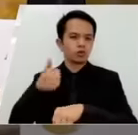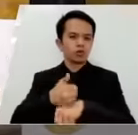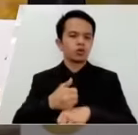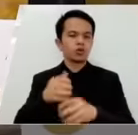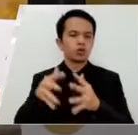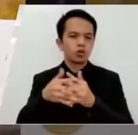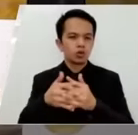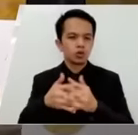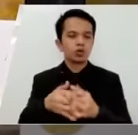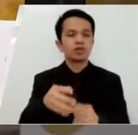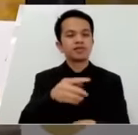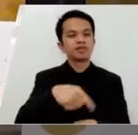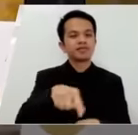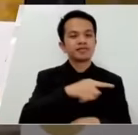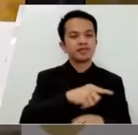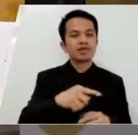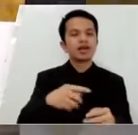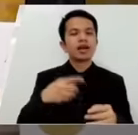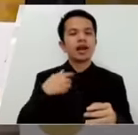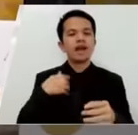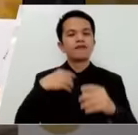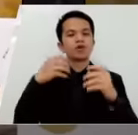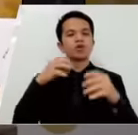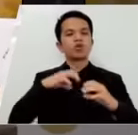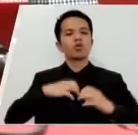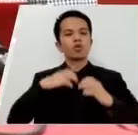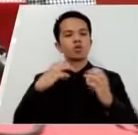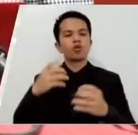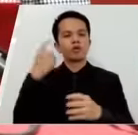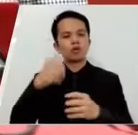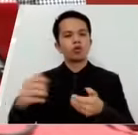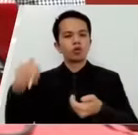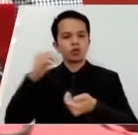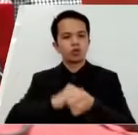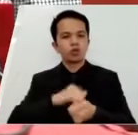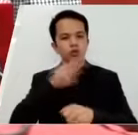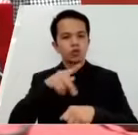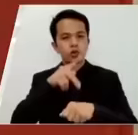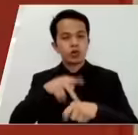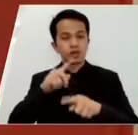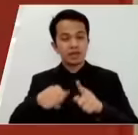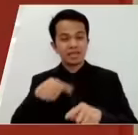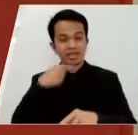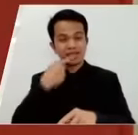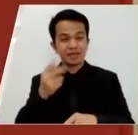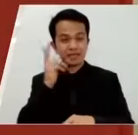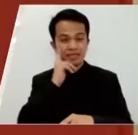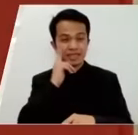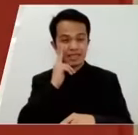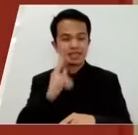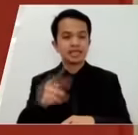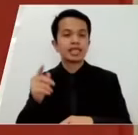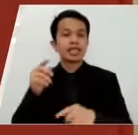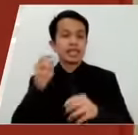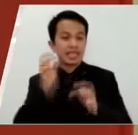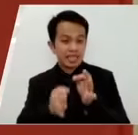anilay ironclad commitment sa alyansa sa Pilipinas. Pero sabi ng dating Pangulo, if you are